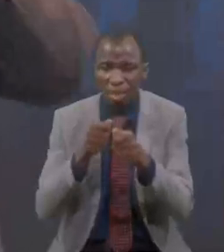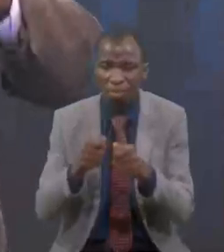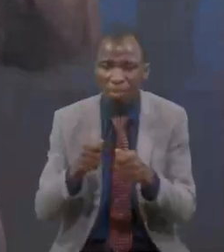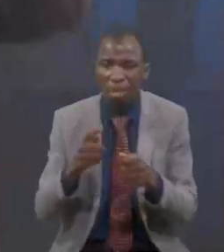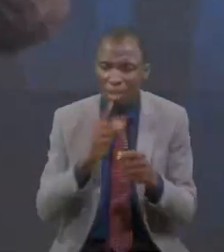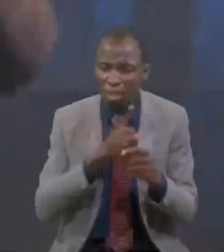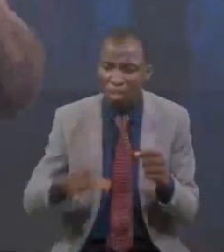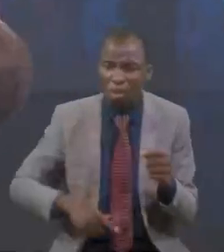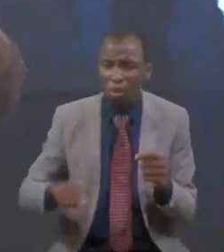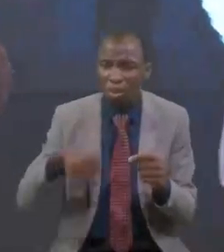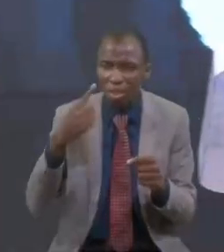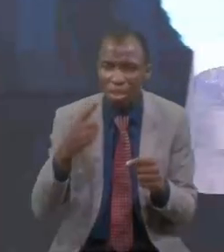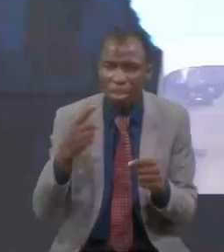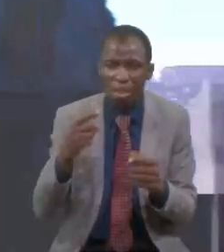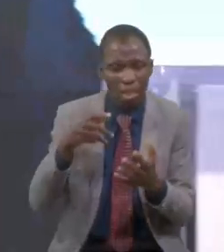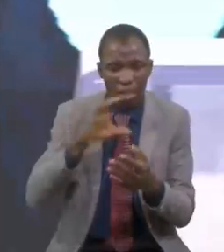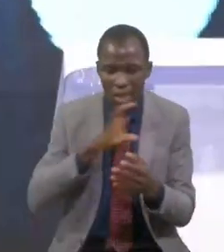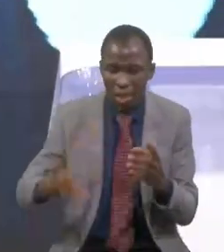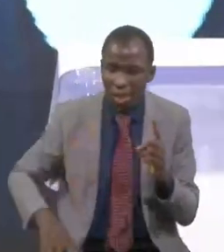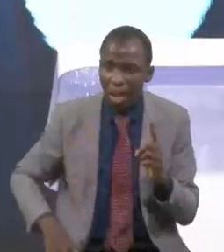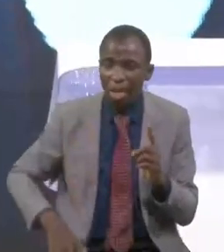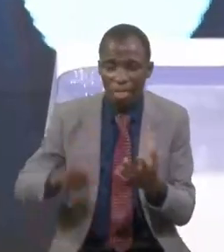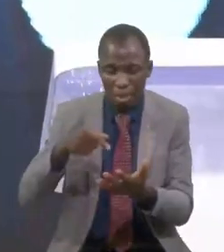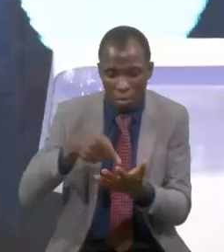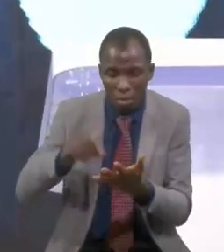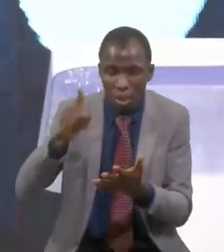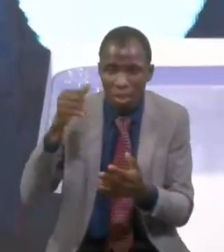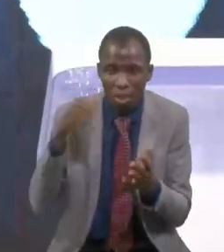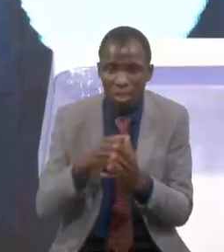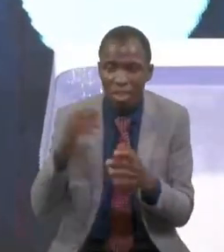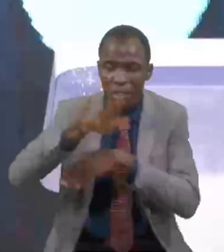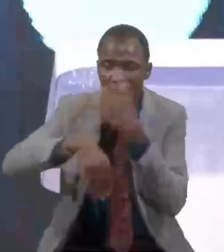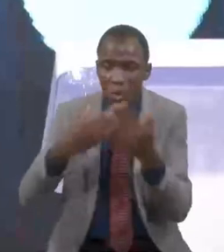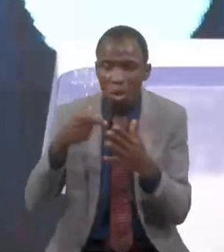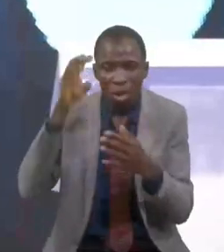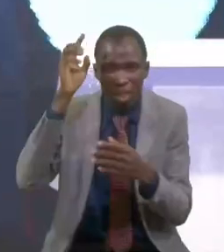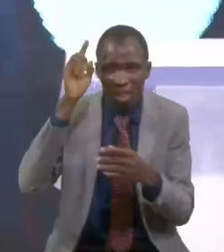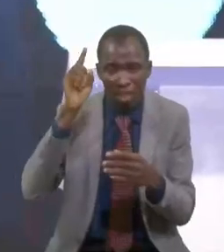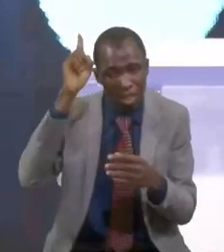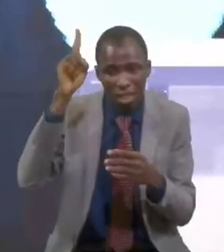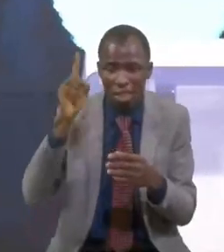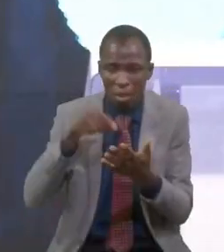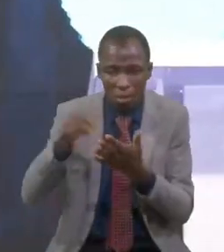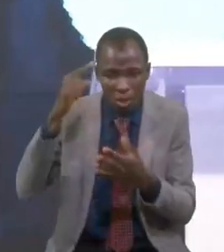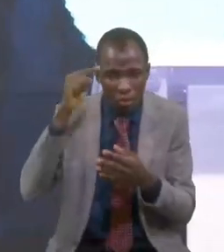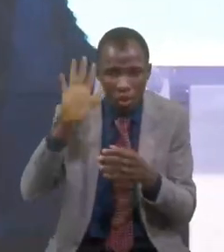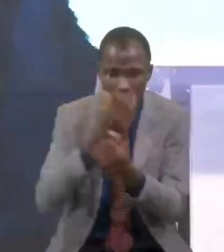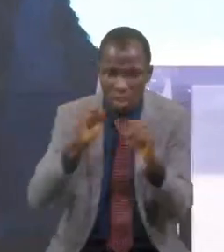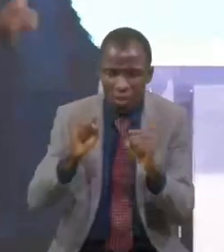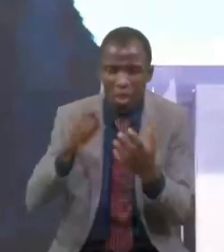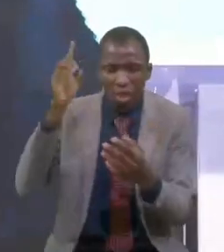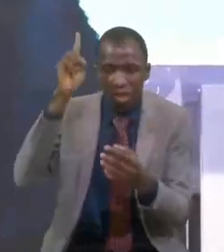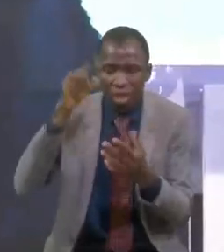Christ a payé a tout payé il a payé pour votre salut il a payé pour